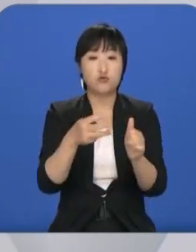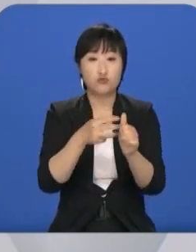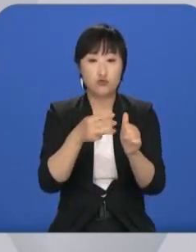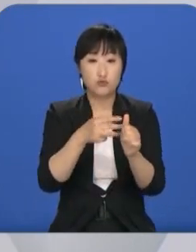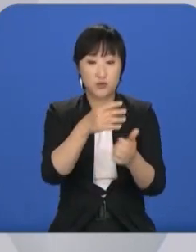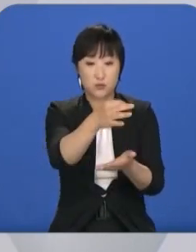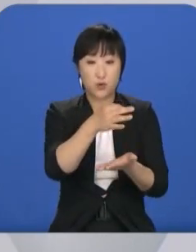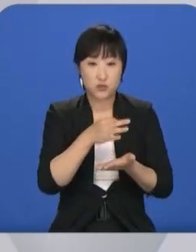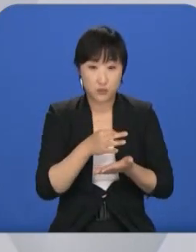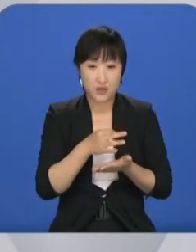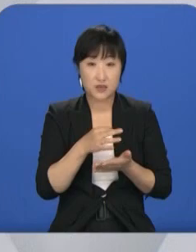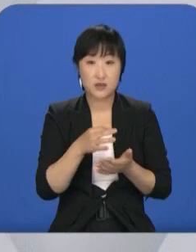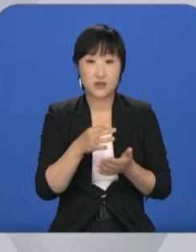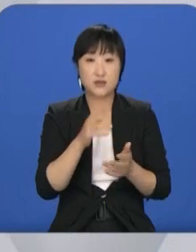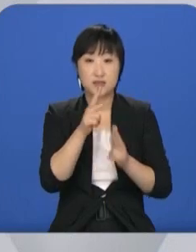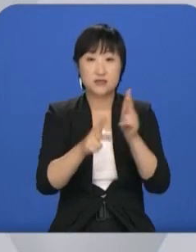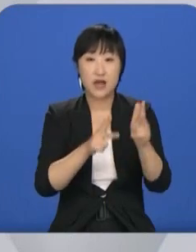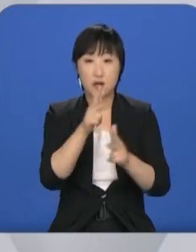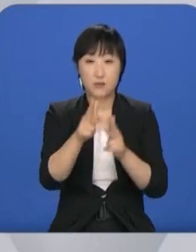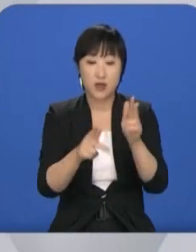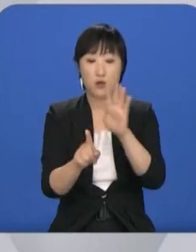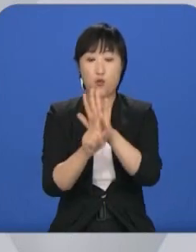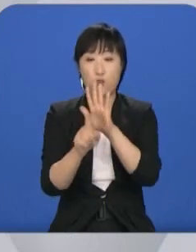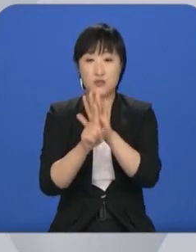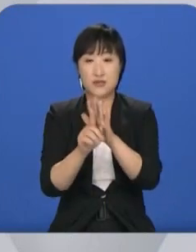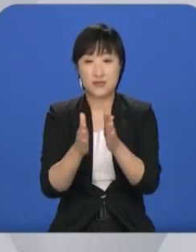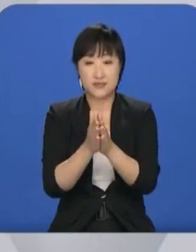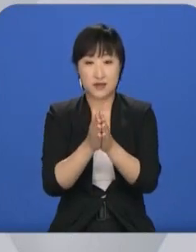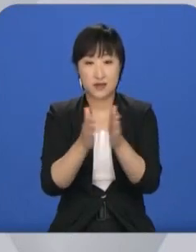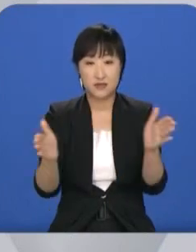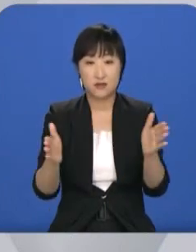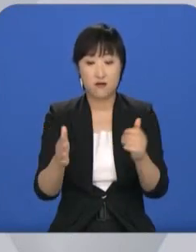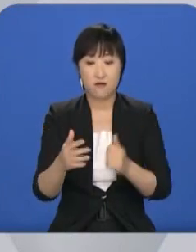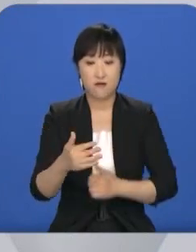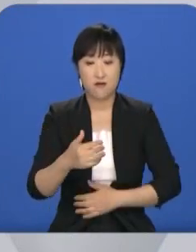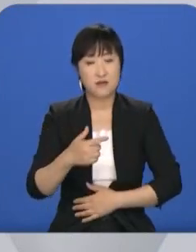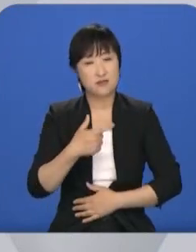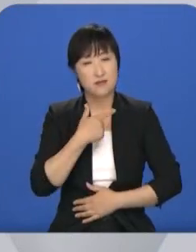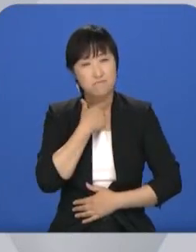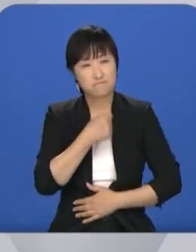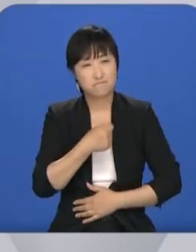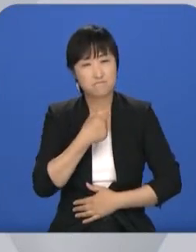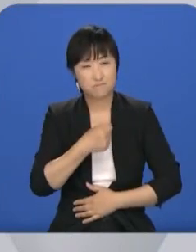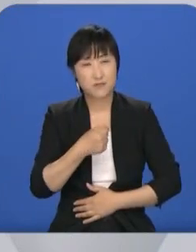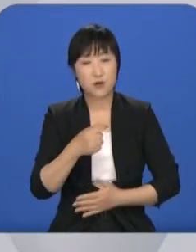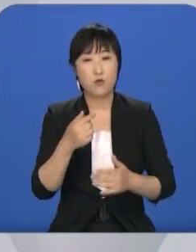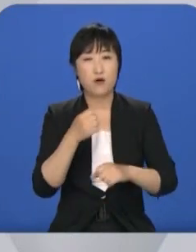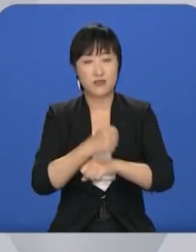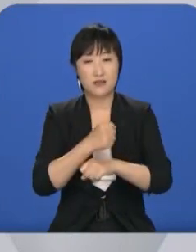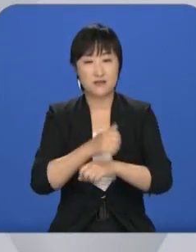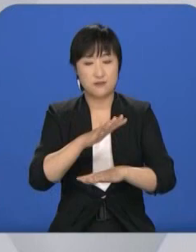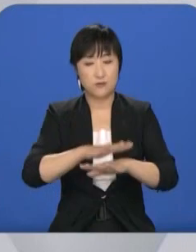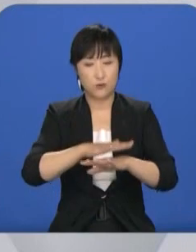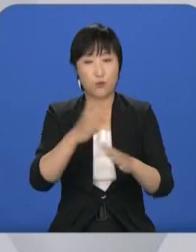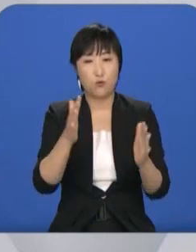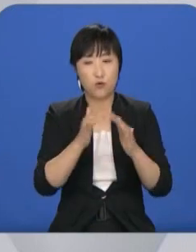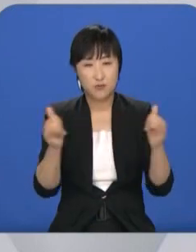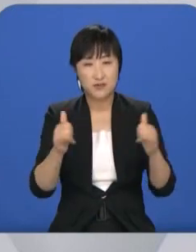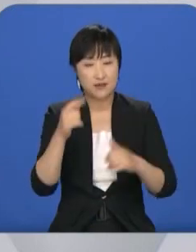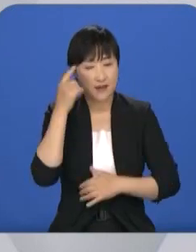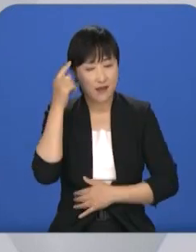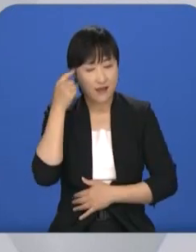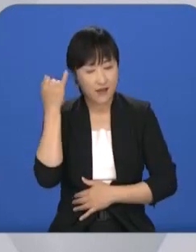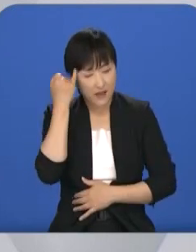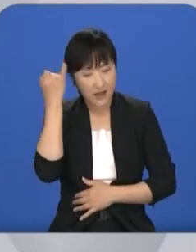군비보조사업부터 상향식 방식의 군민 공모제를 실시해서 의욕 있는 성실한 농어민들이 열정과 아이디어가